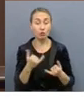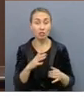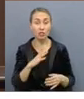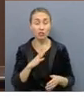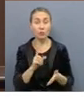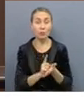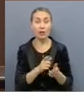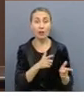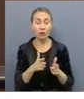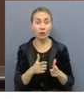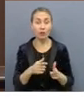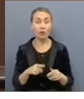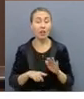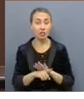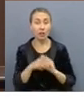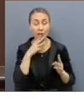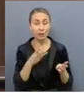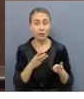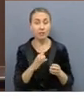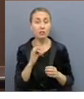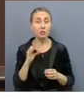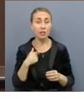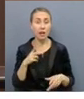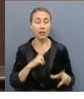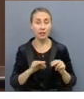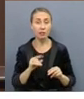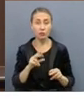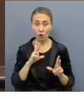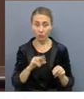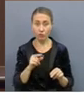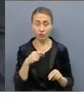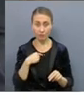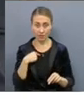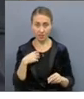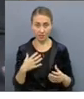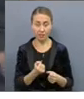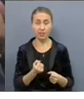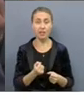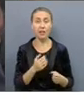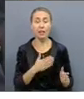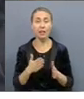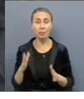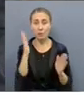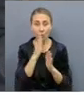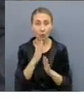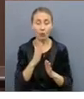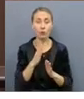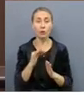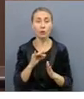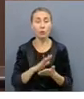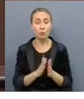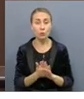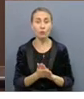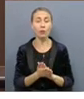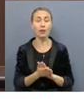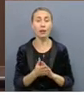Это начало отопительного сезона. Я надеюсь, что то, что вы обещали, мы сдерживаем. Нестабильные погодные условия, поэтому после